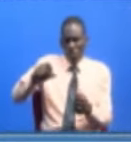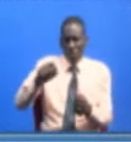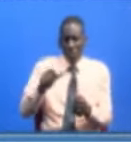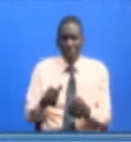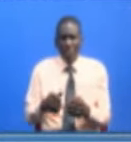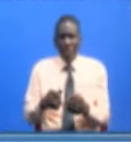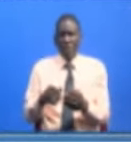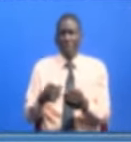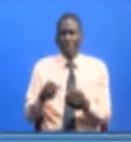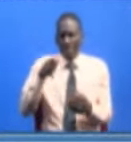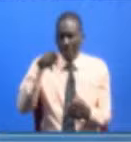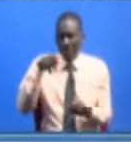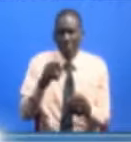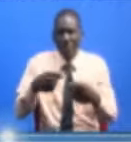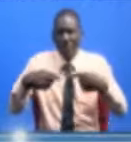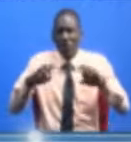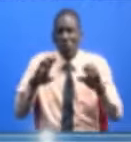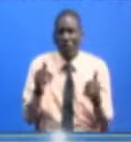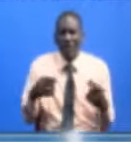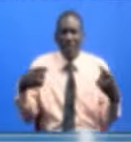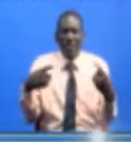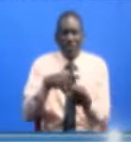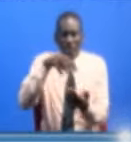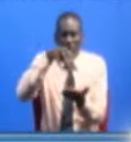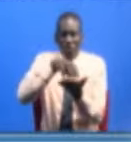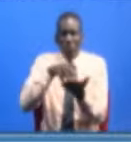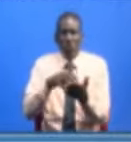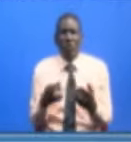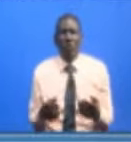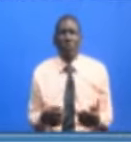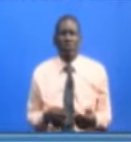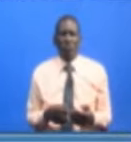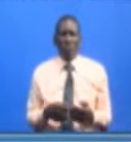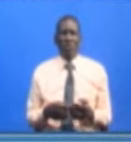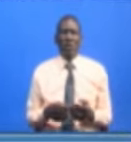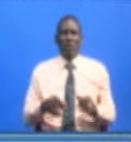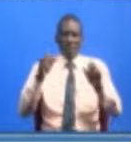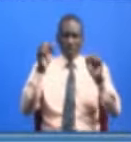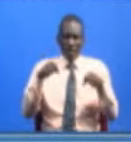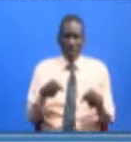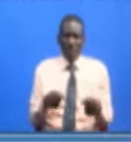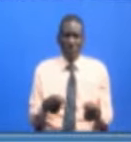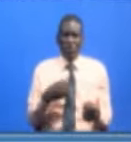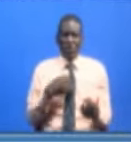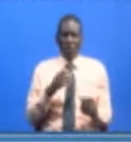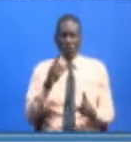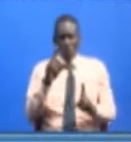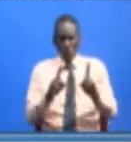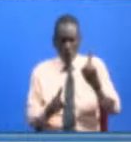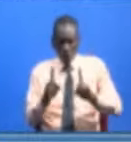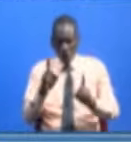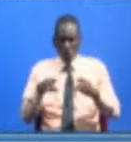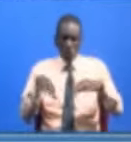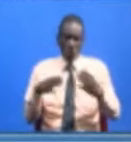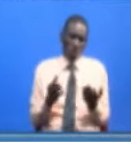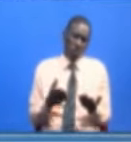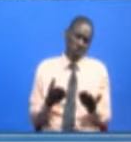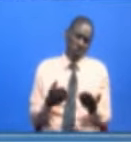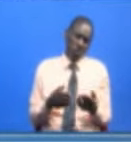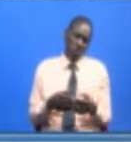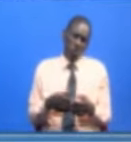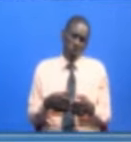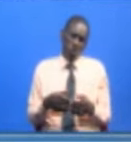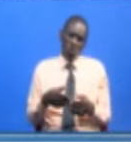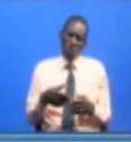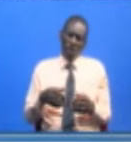ina nawiri katika mazingira tofauti mtazamaji. Licha ya kuwa kuna joto, kuna kidogo, kuna maji